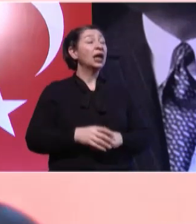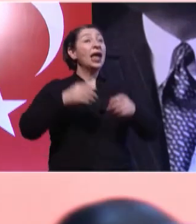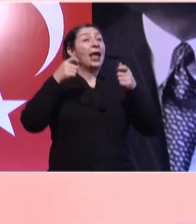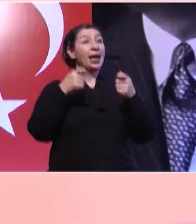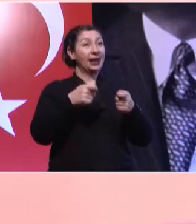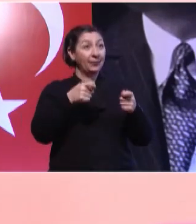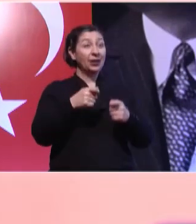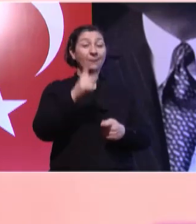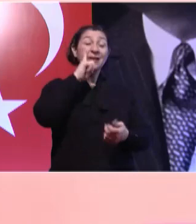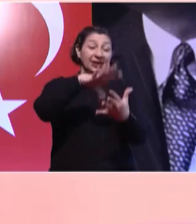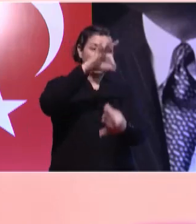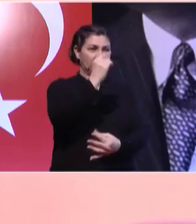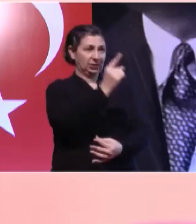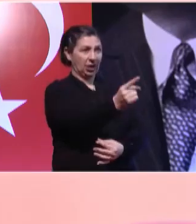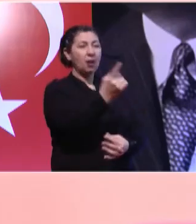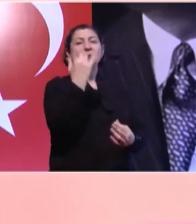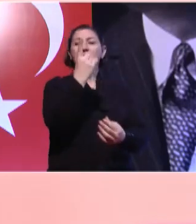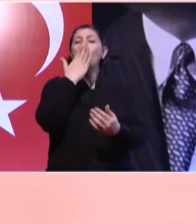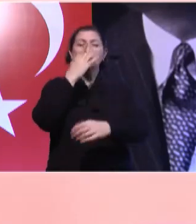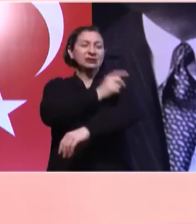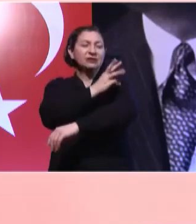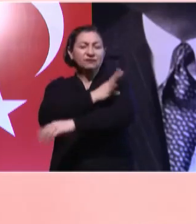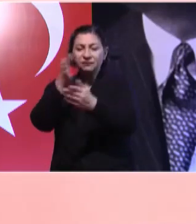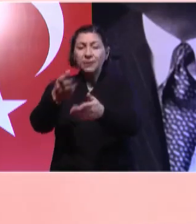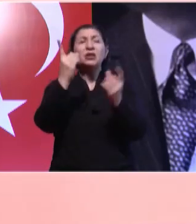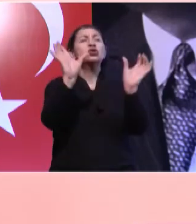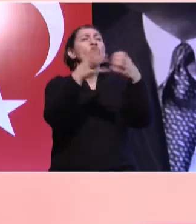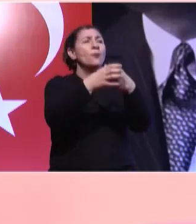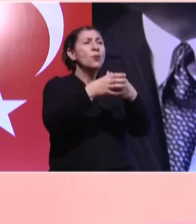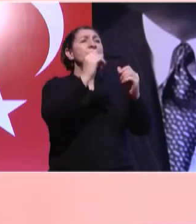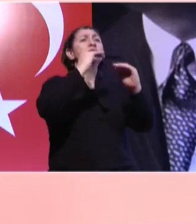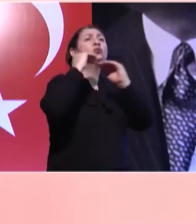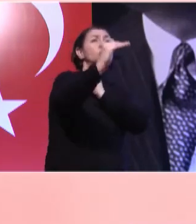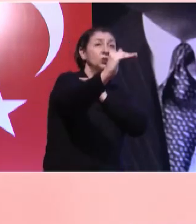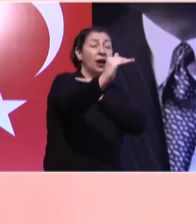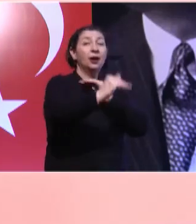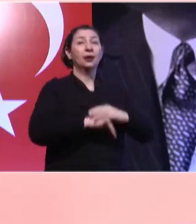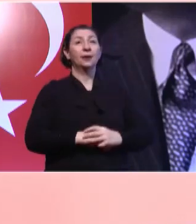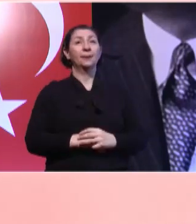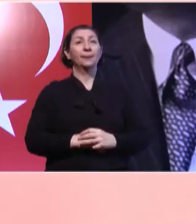Eğitimin bir kişiye, bir sınıfa, bir topluma, bir ulusa